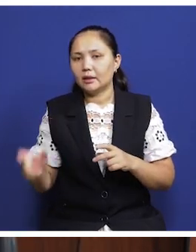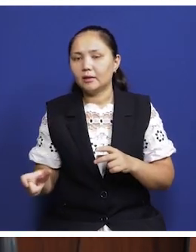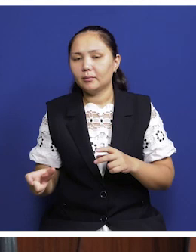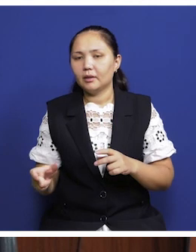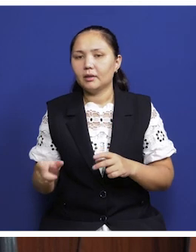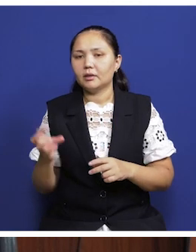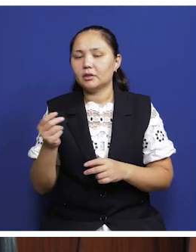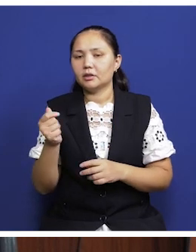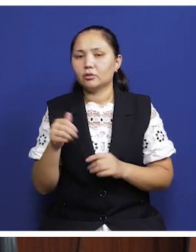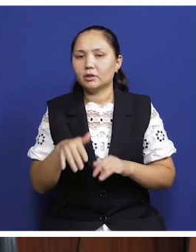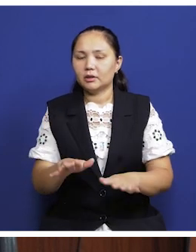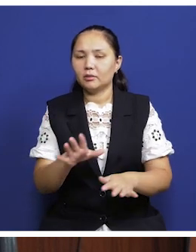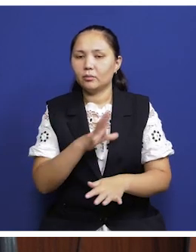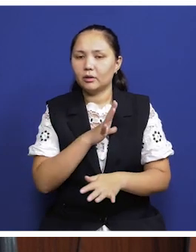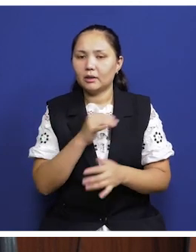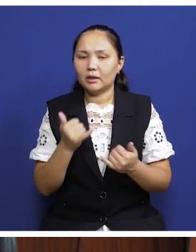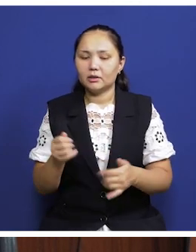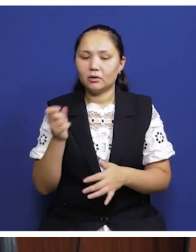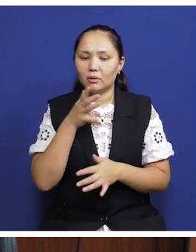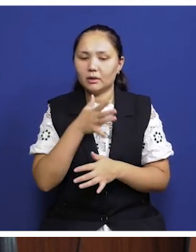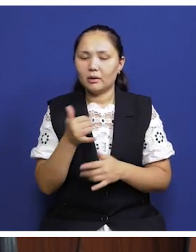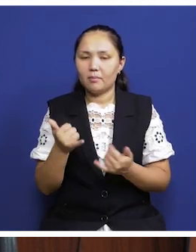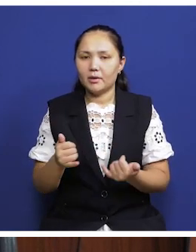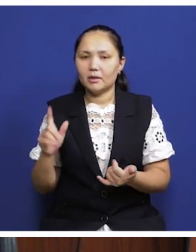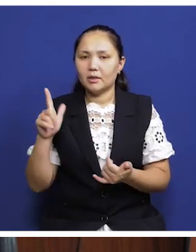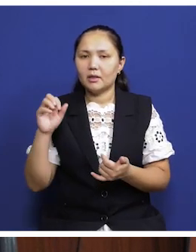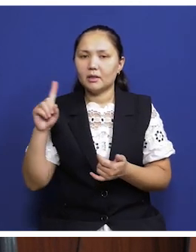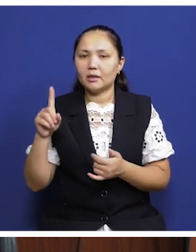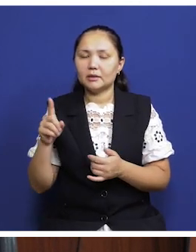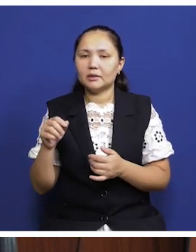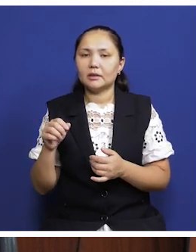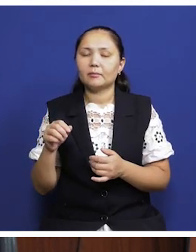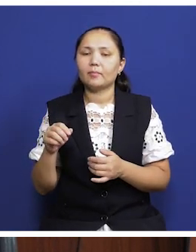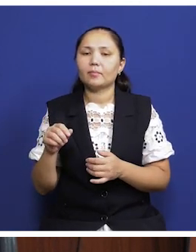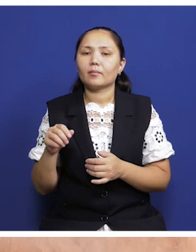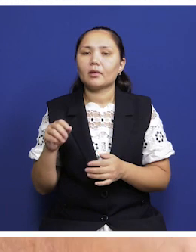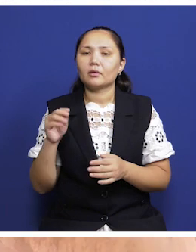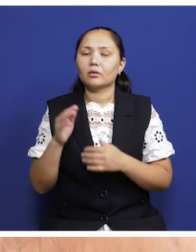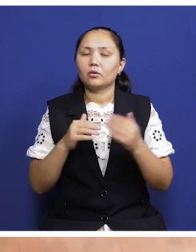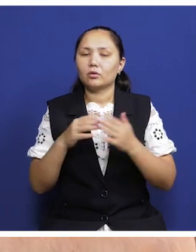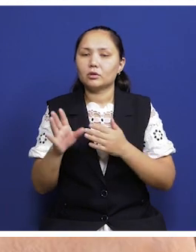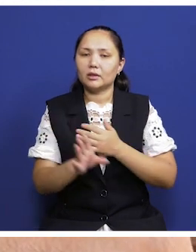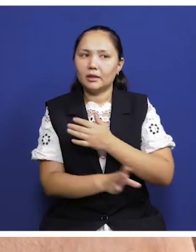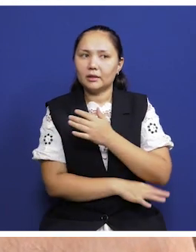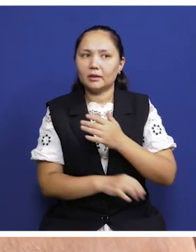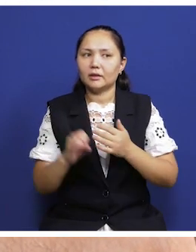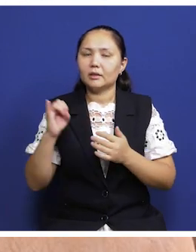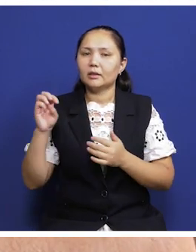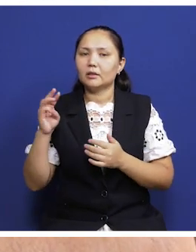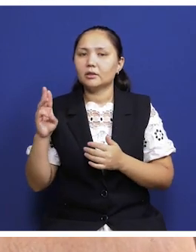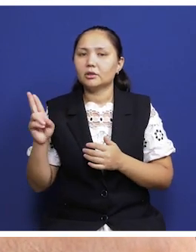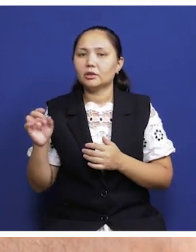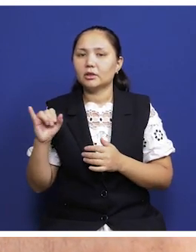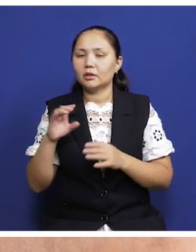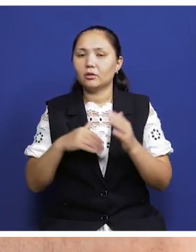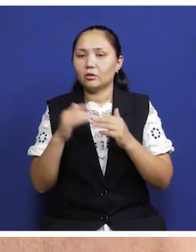болып келісілді. Қазіргі таңда біз енді биылғы жылы осы газдың ішкі құрылысын аяқтаймыз. Ішкі құрылысын жүргізіп жатырмыз